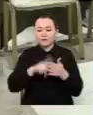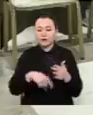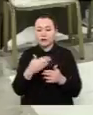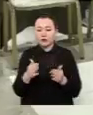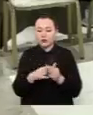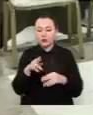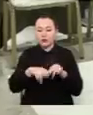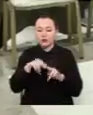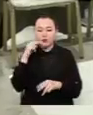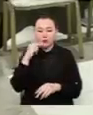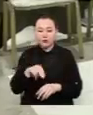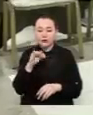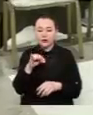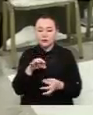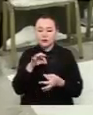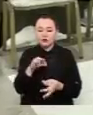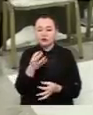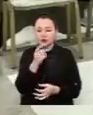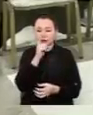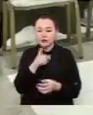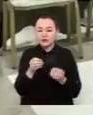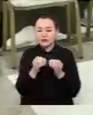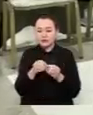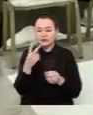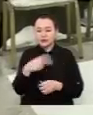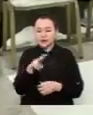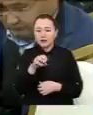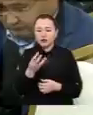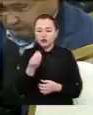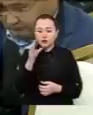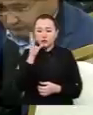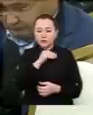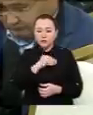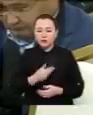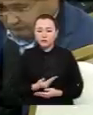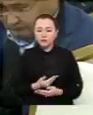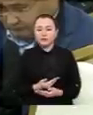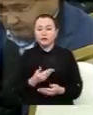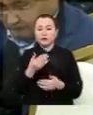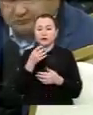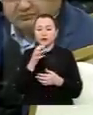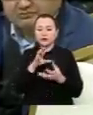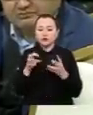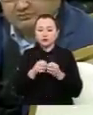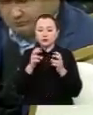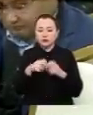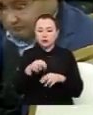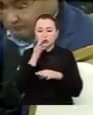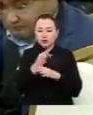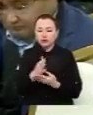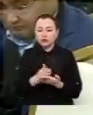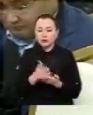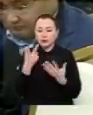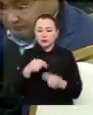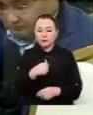были построены качественно и простоят еще не один десяток лет. Где заключение экспертной службы? Где?